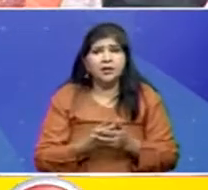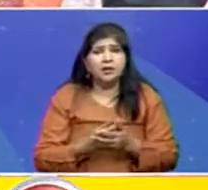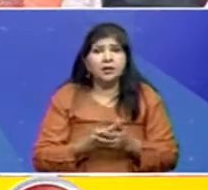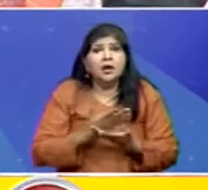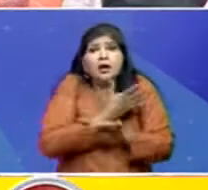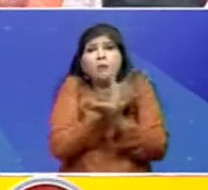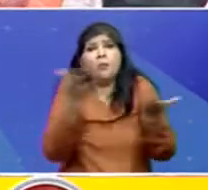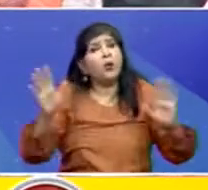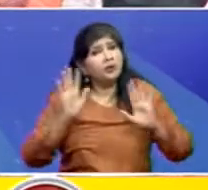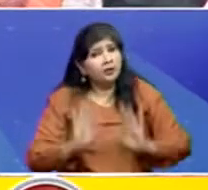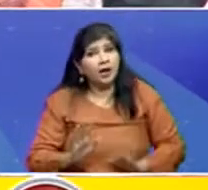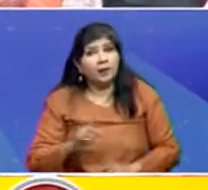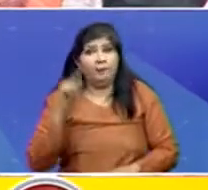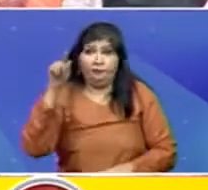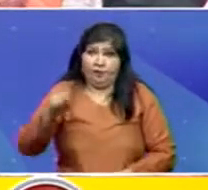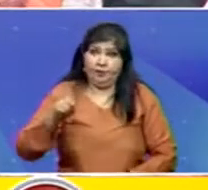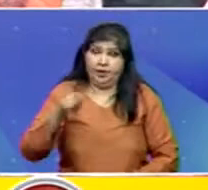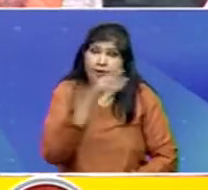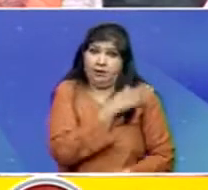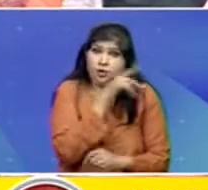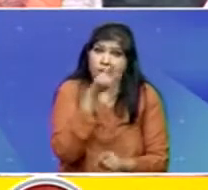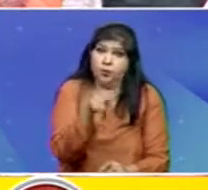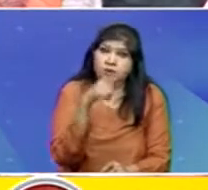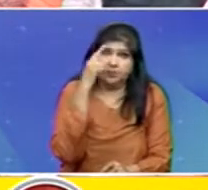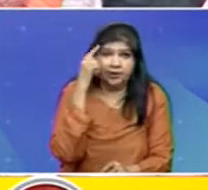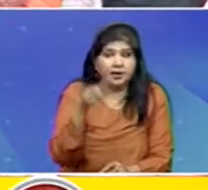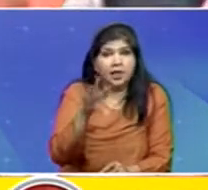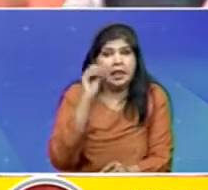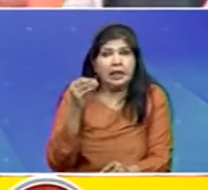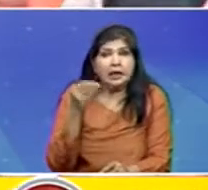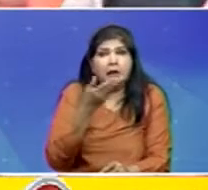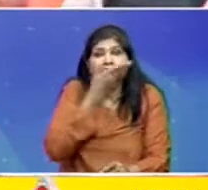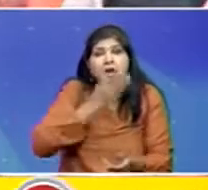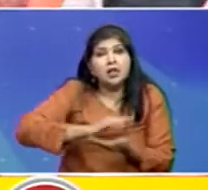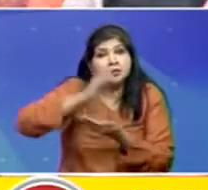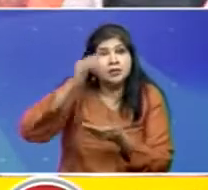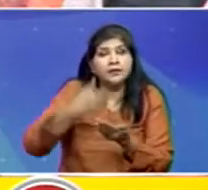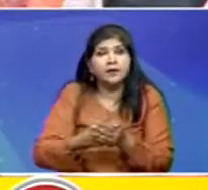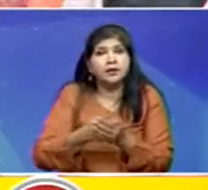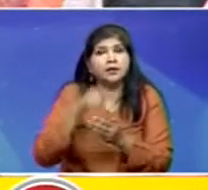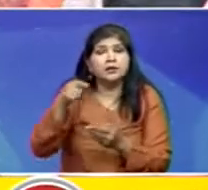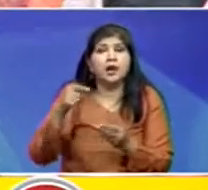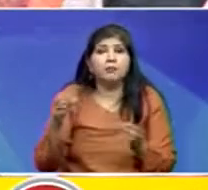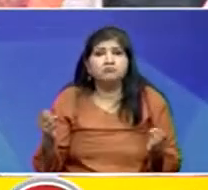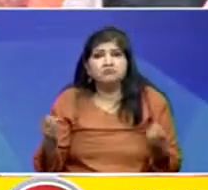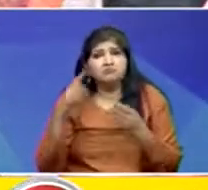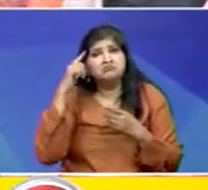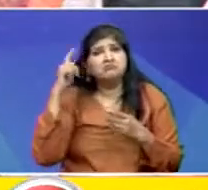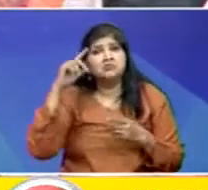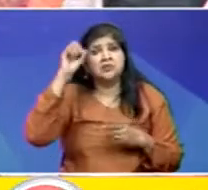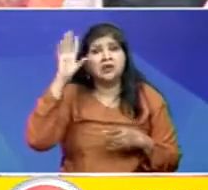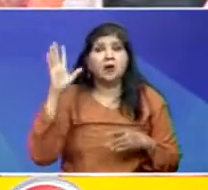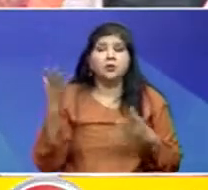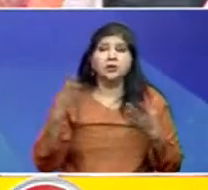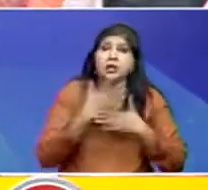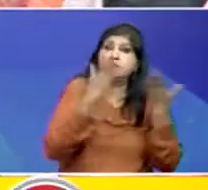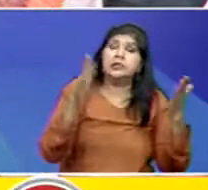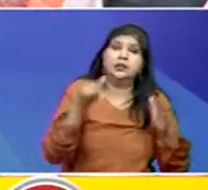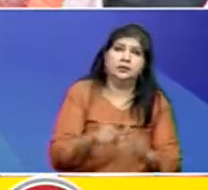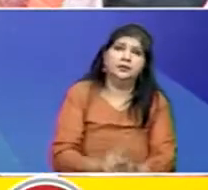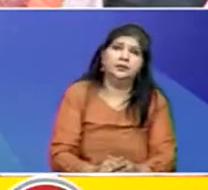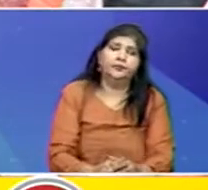विपूलता थी फिर भी जल समरक्षन को लेकर तब जागरुकता बहुत जादा थी